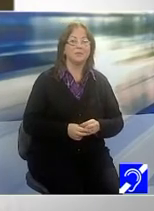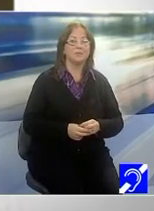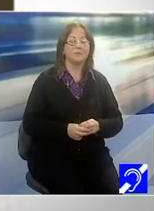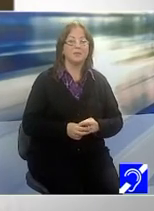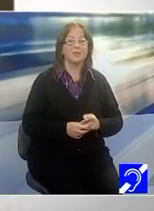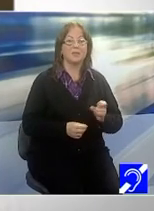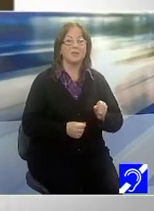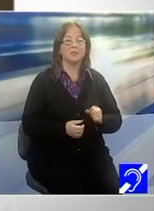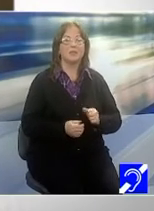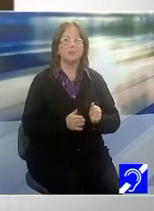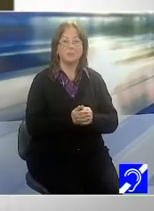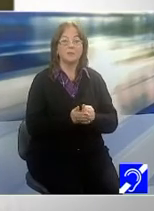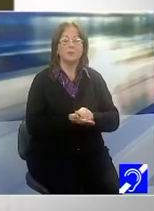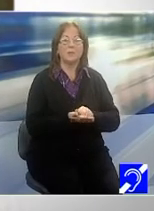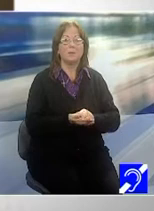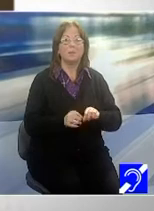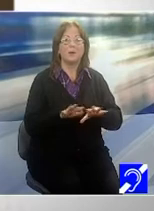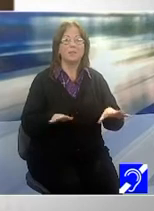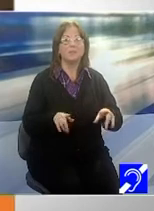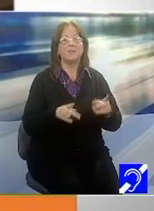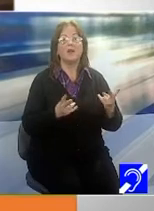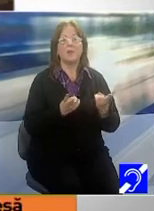Cred că mass media în România este similară cu cea din SUA.